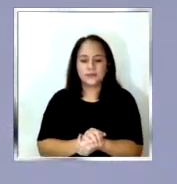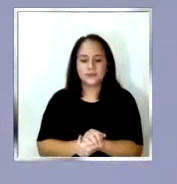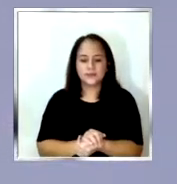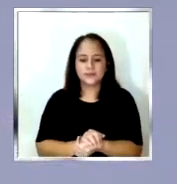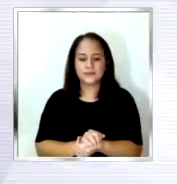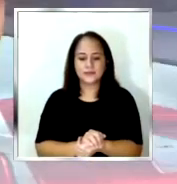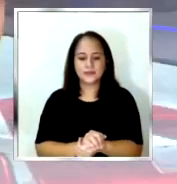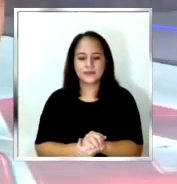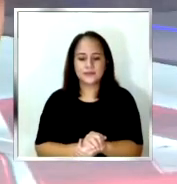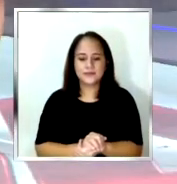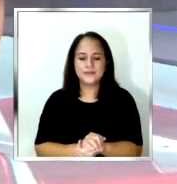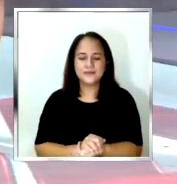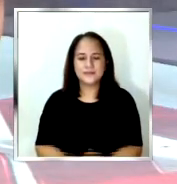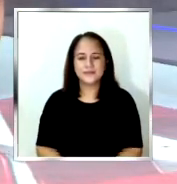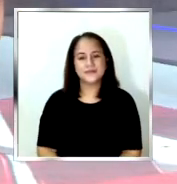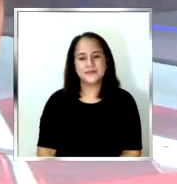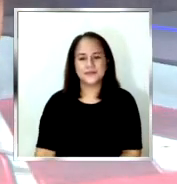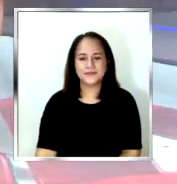oras.